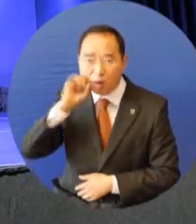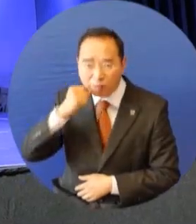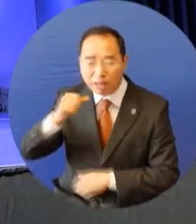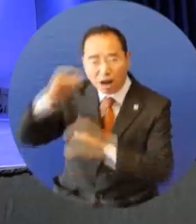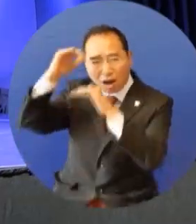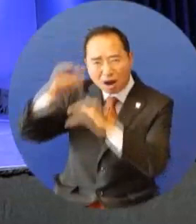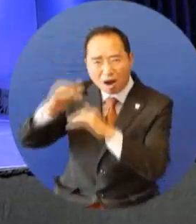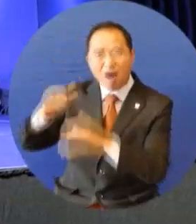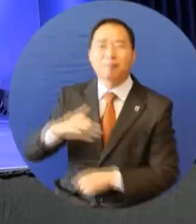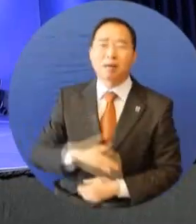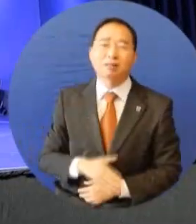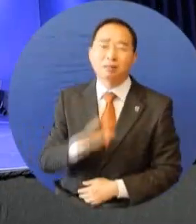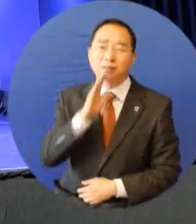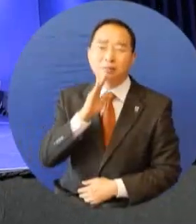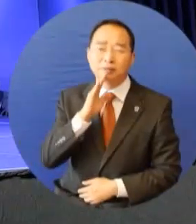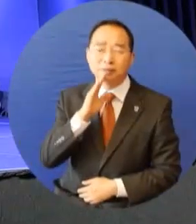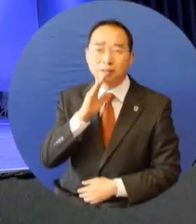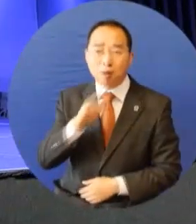힘들면 힘들 표현을 해.